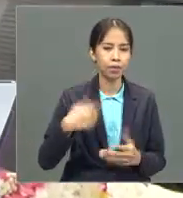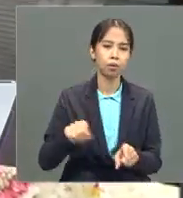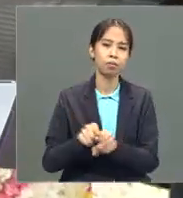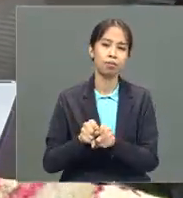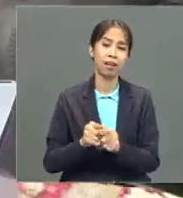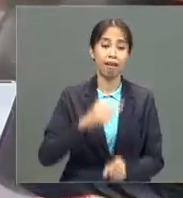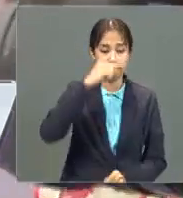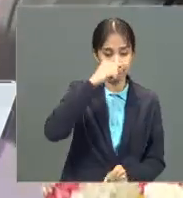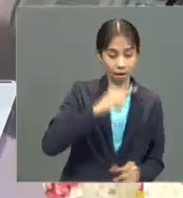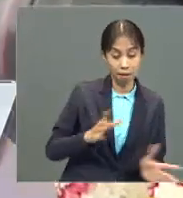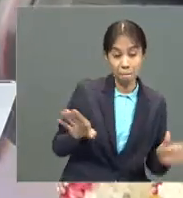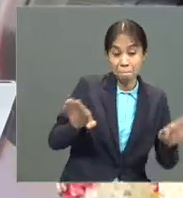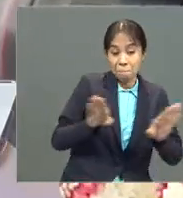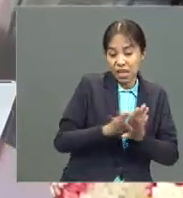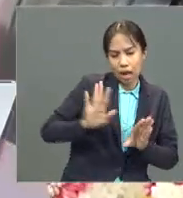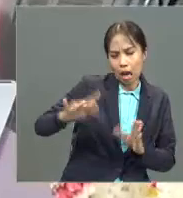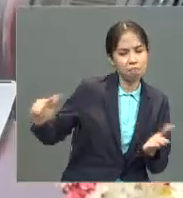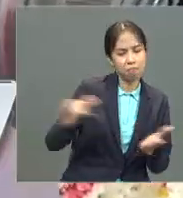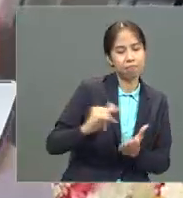เทศได้แต่